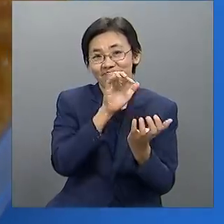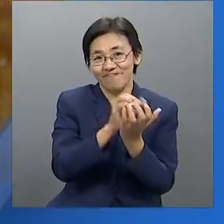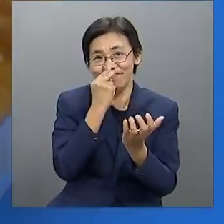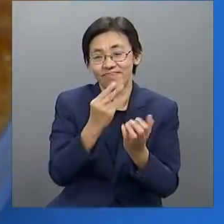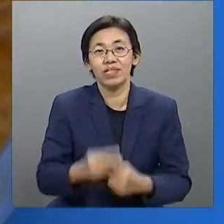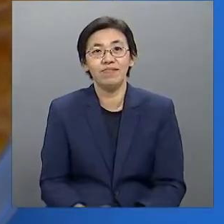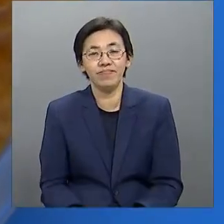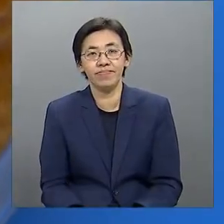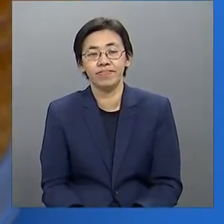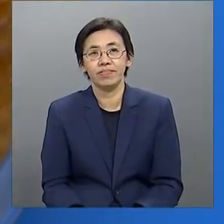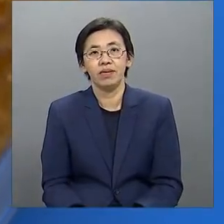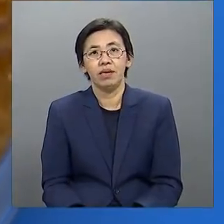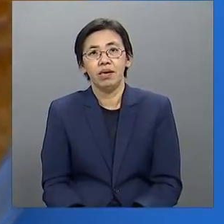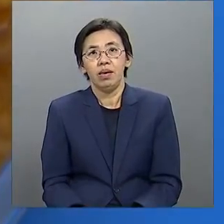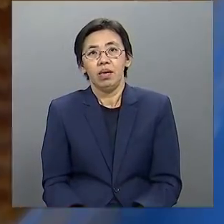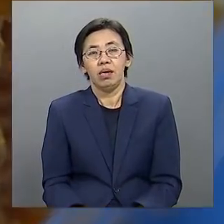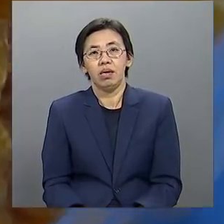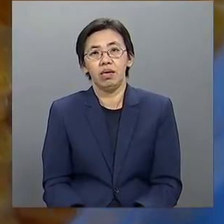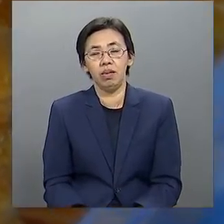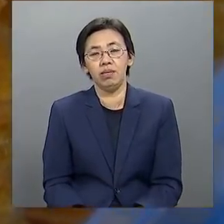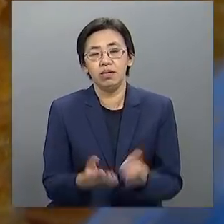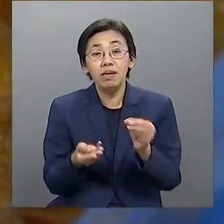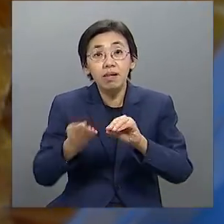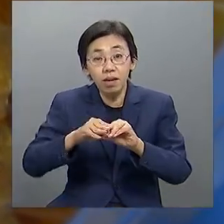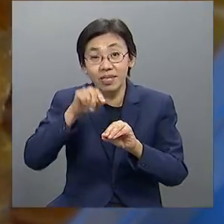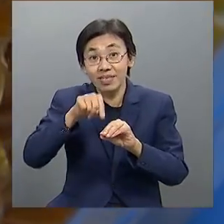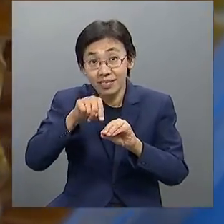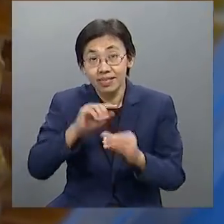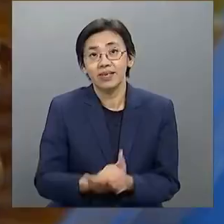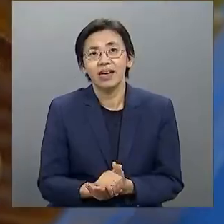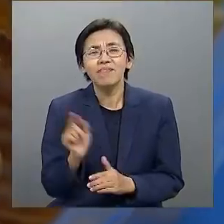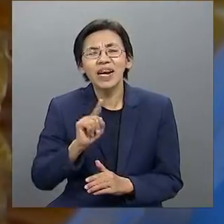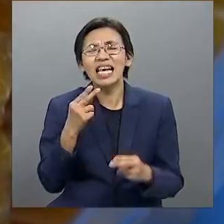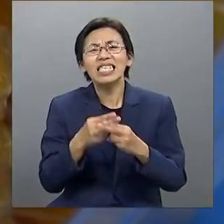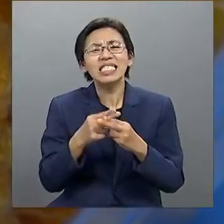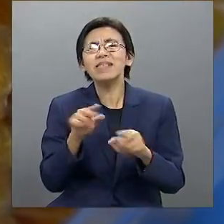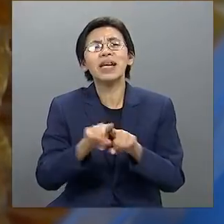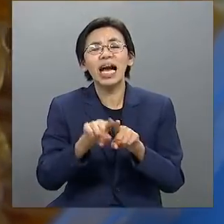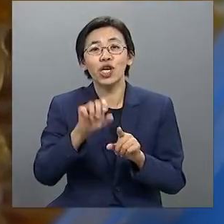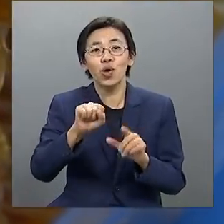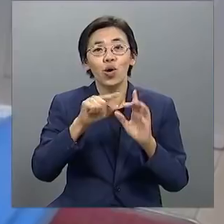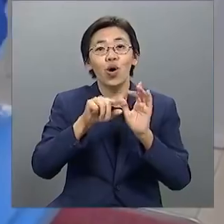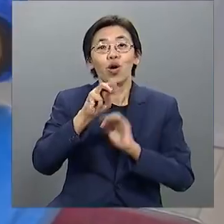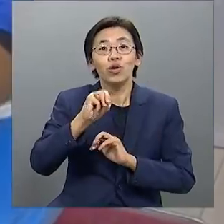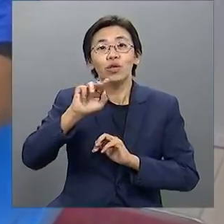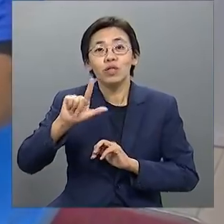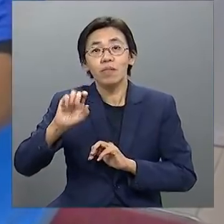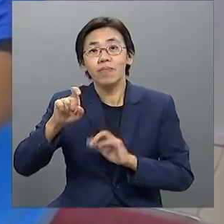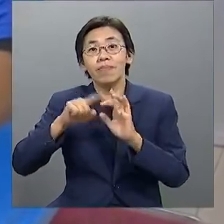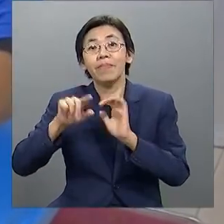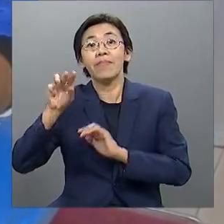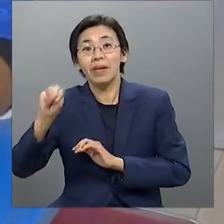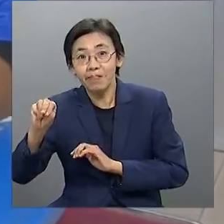นี่มันเป็นแผ่นบ้านผมก็เลยเรียกส้มแผ่น แล้วส้มลิ้มอ่ะ ก็เหมือนกันนี่แหละแล้วแต่ว่าใครจะเรียกนะครับคุณผู้ชมนี่คือส้